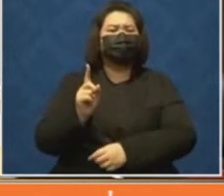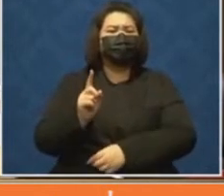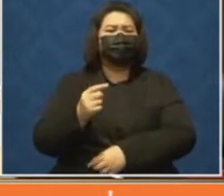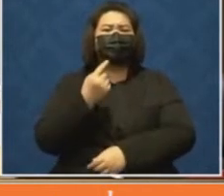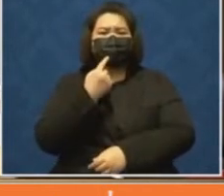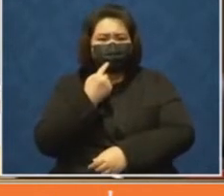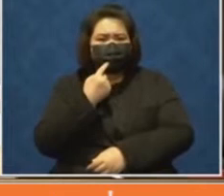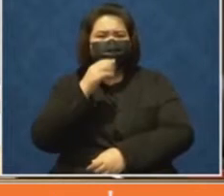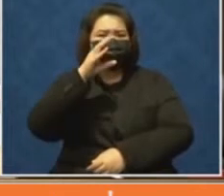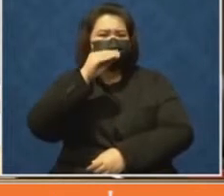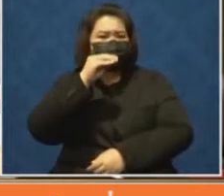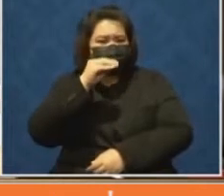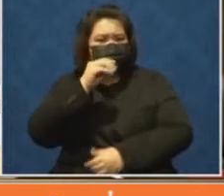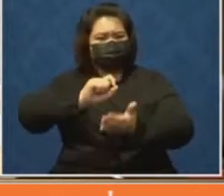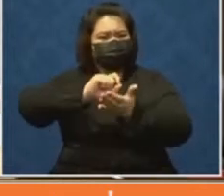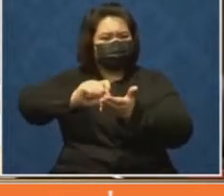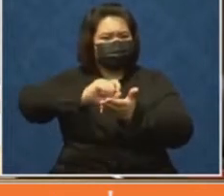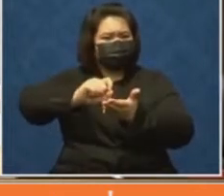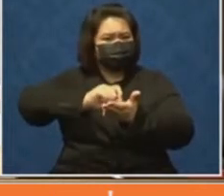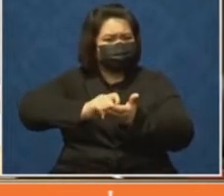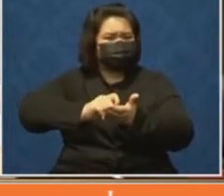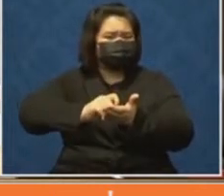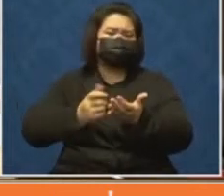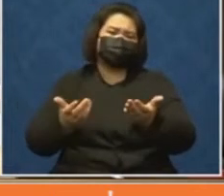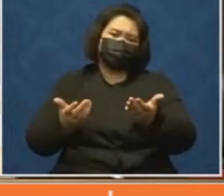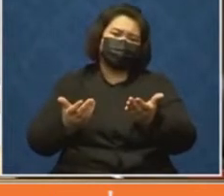บท Grass